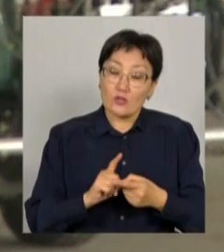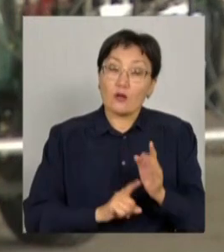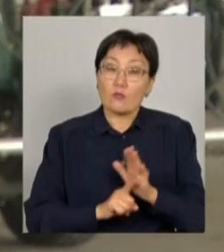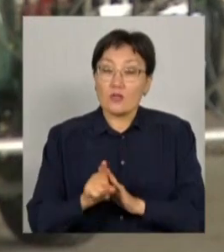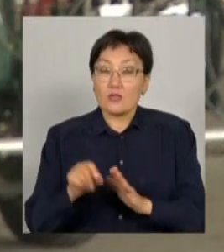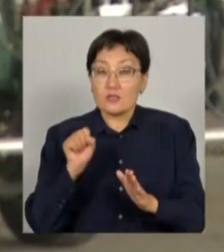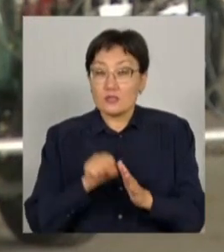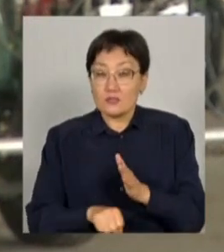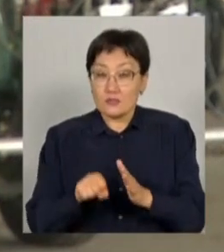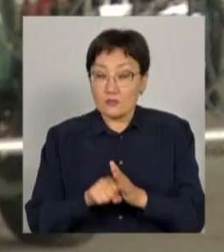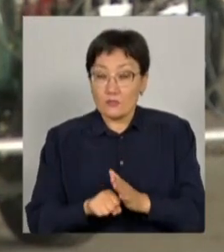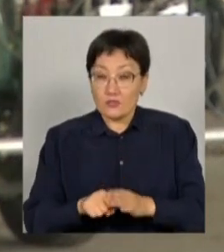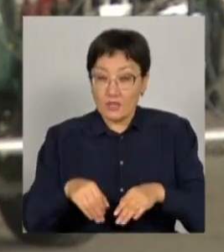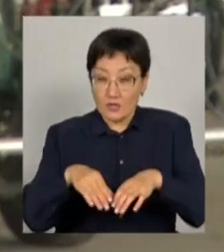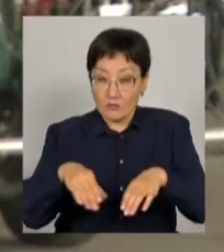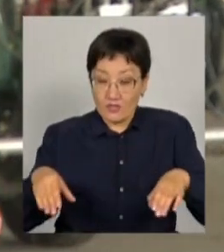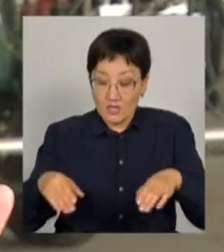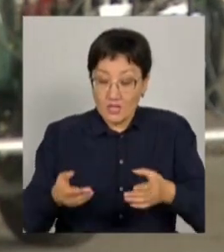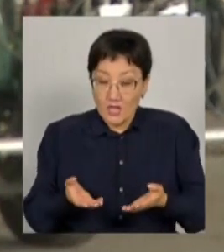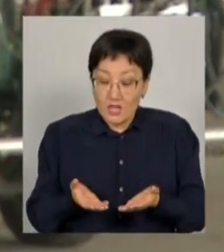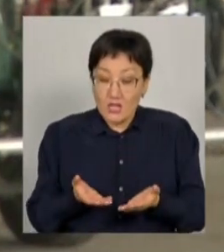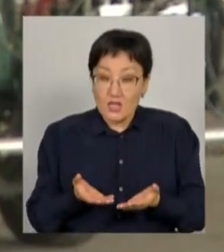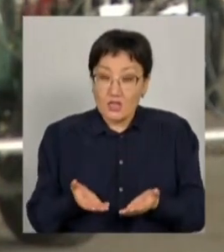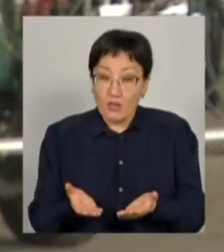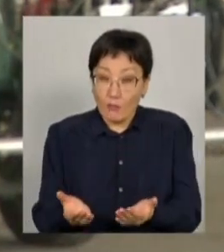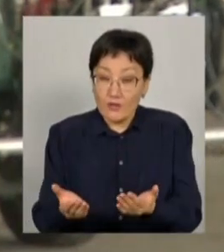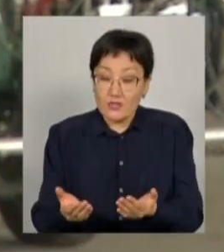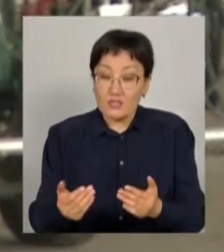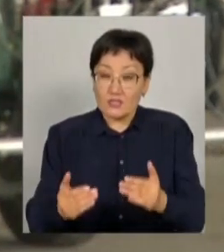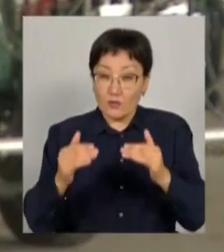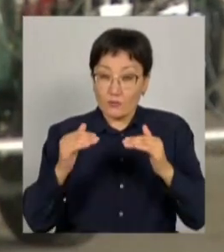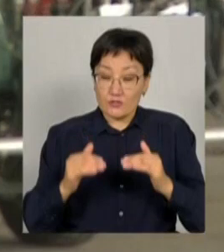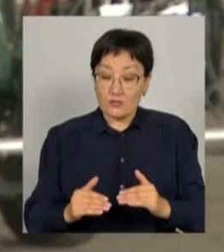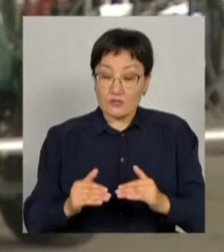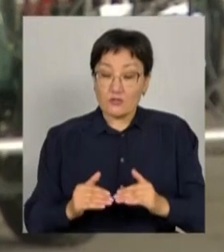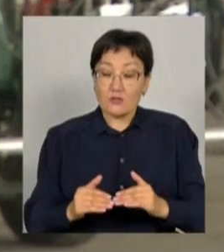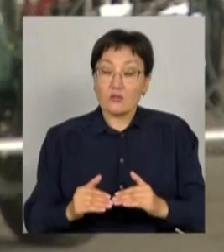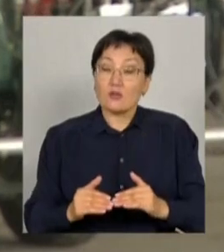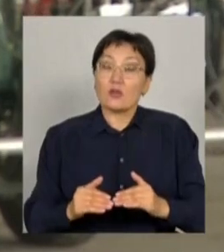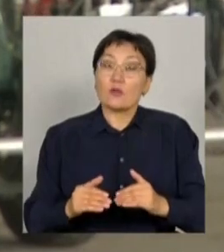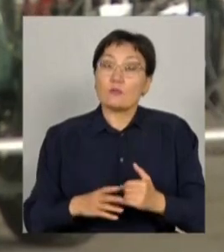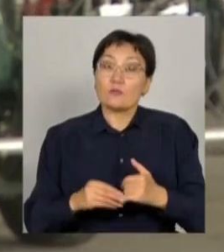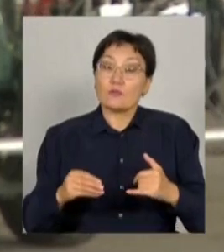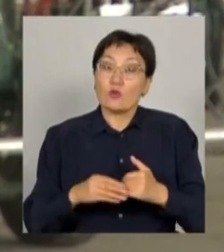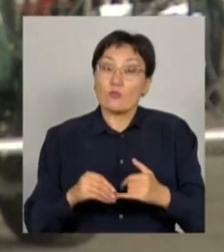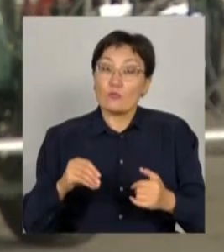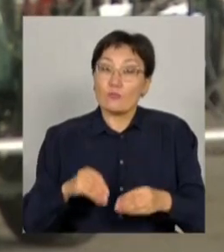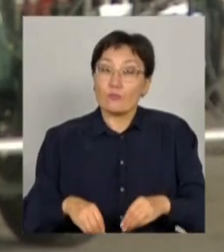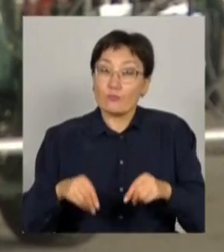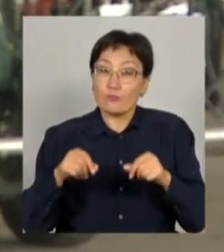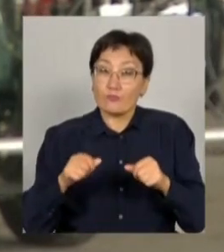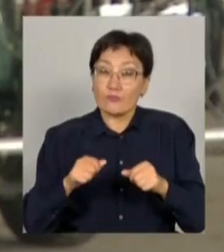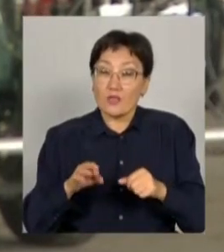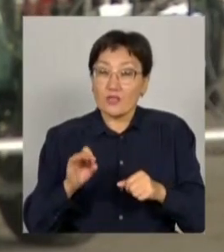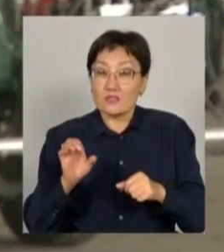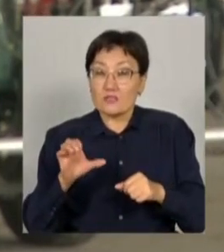Қысқа алдарына лопата дейміз ғой, алдыңғы қар күреу, астына пескаш, бүкіл құм,